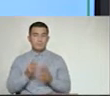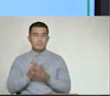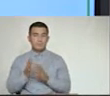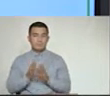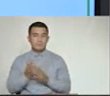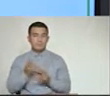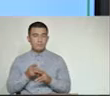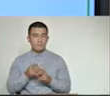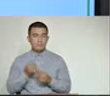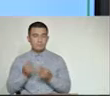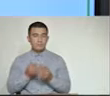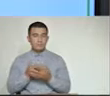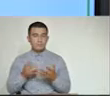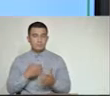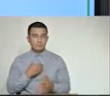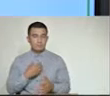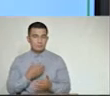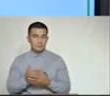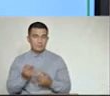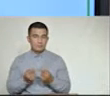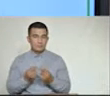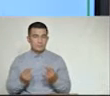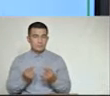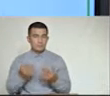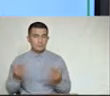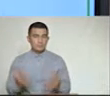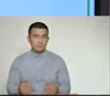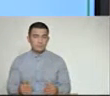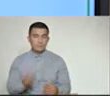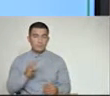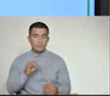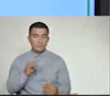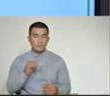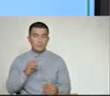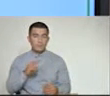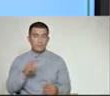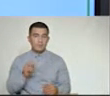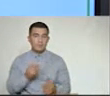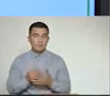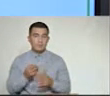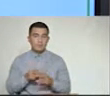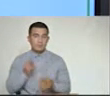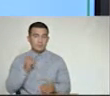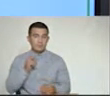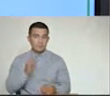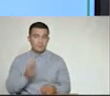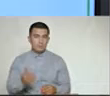hayvonlari ma'nosini anglatadi. Infuzoriyalarni tufilka misolida o'rganib